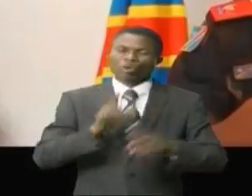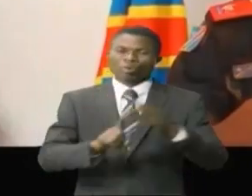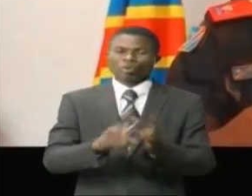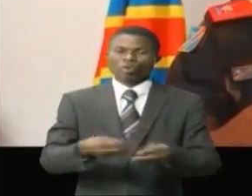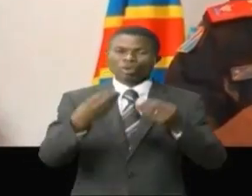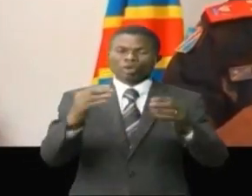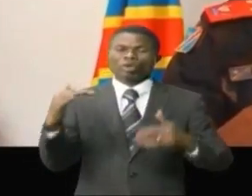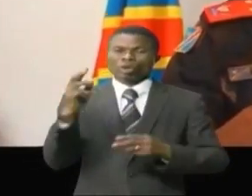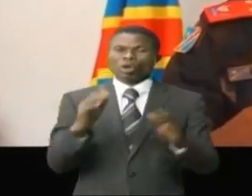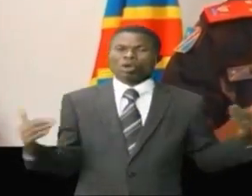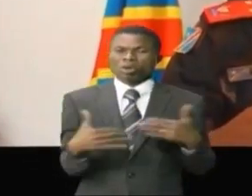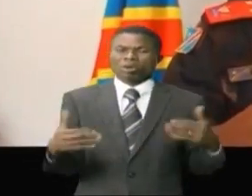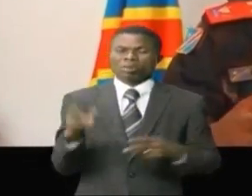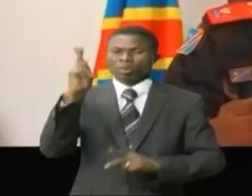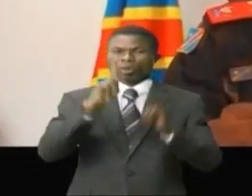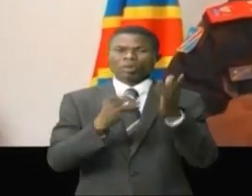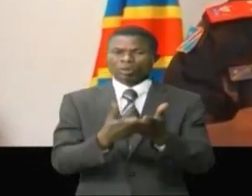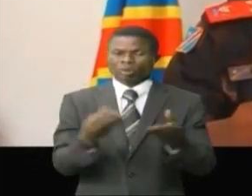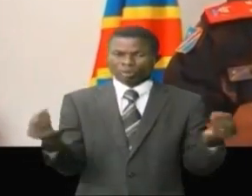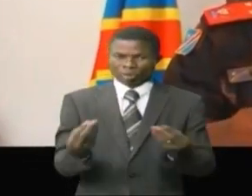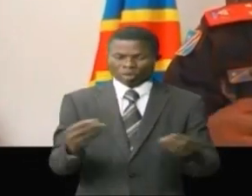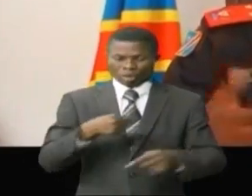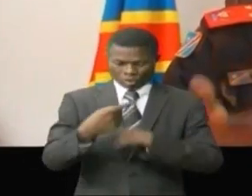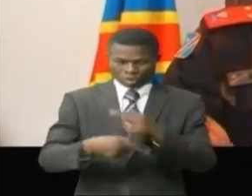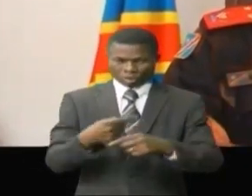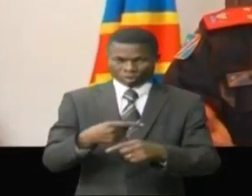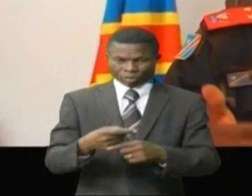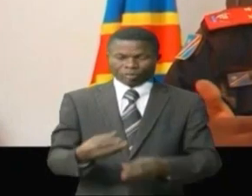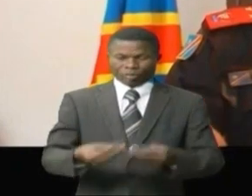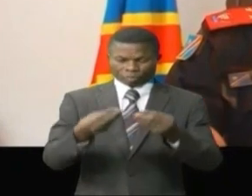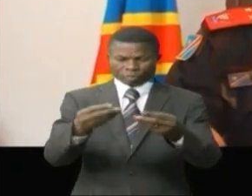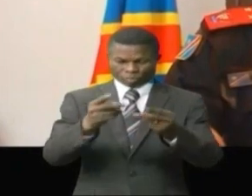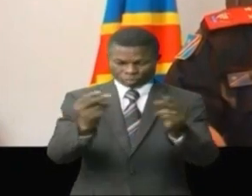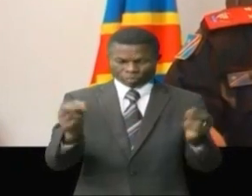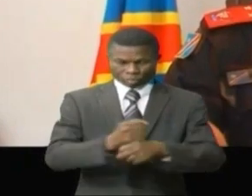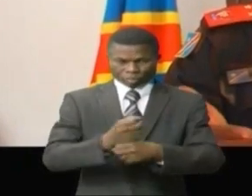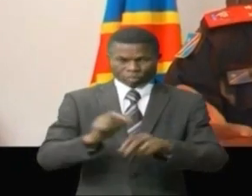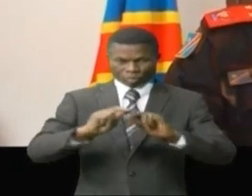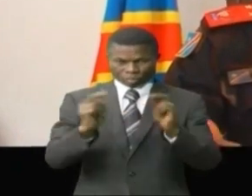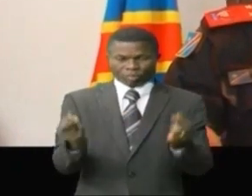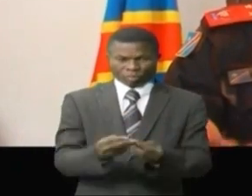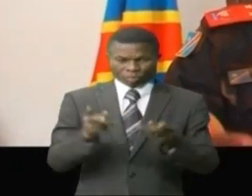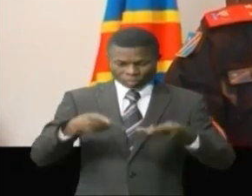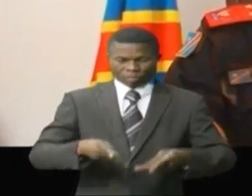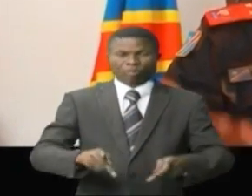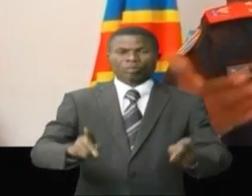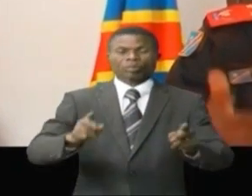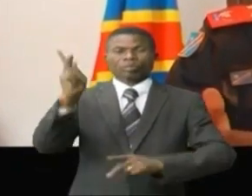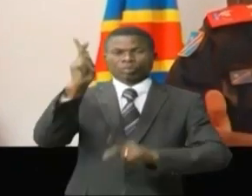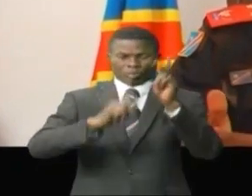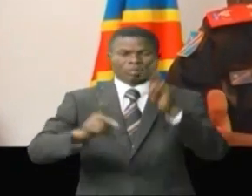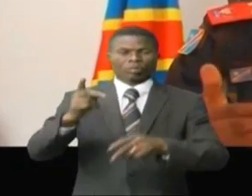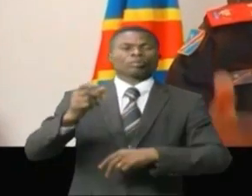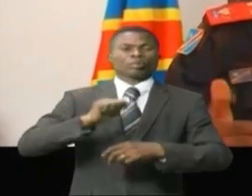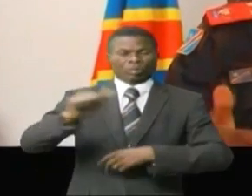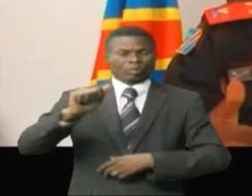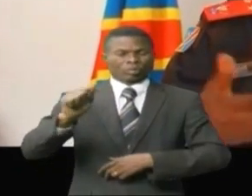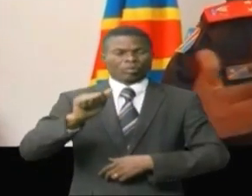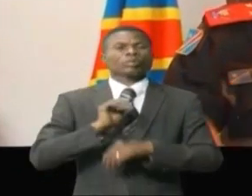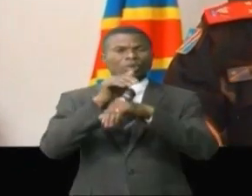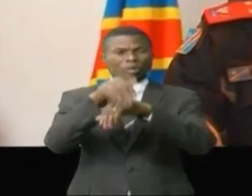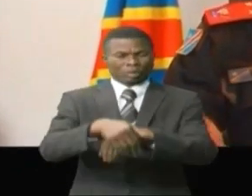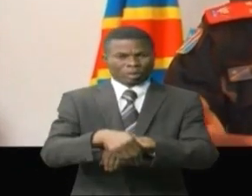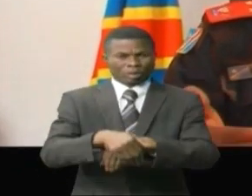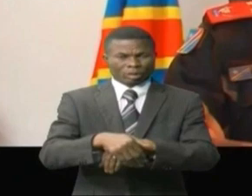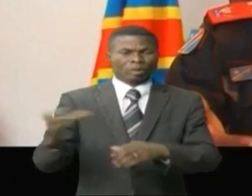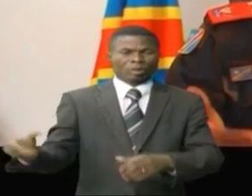peur à la population. C'est ainsi qu'il a fallu commencer d'abord par mettre en place un dispositif pour permettre à ce que la population elle-même participe et